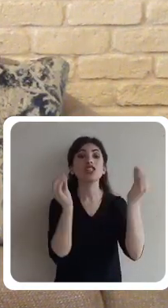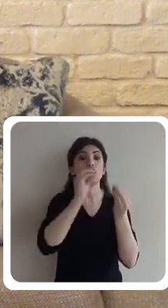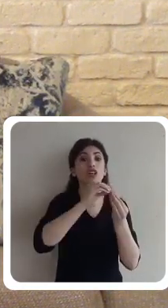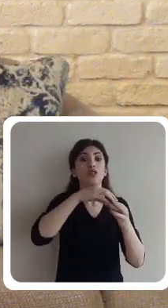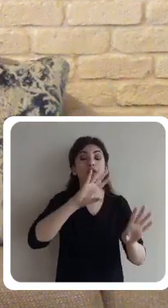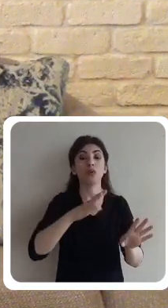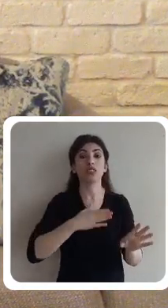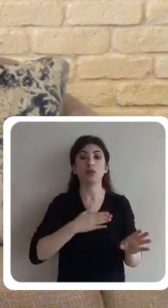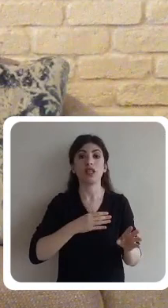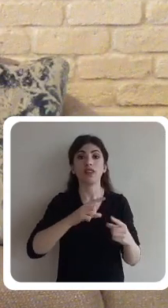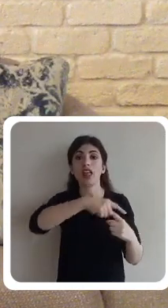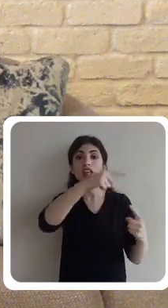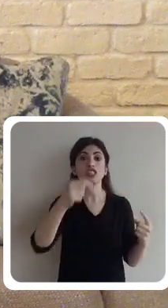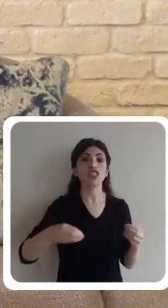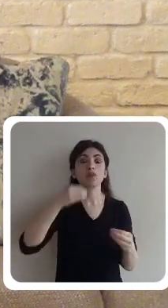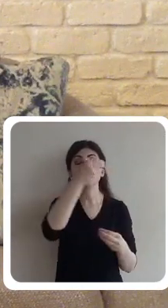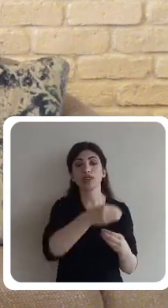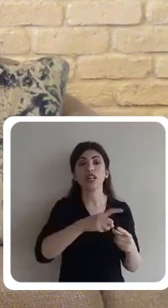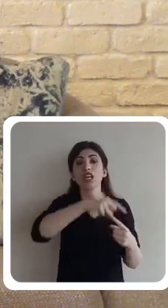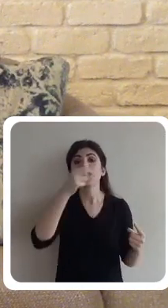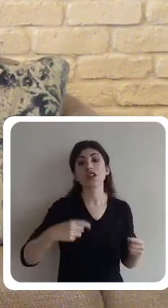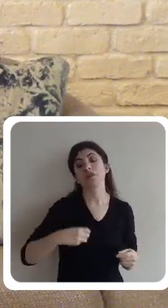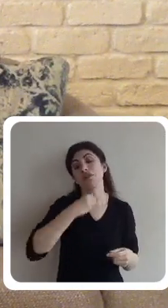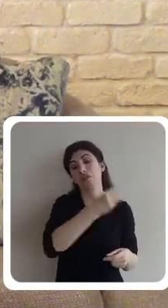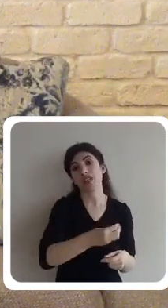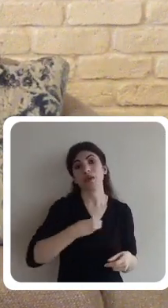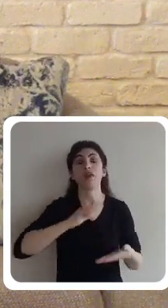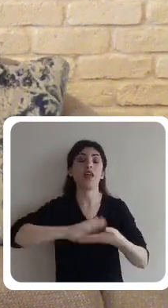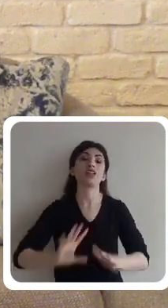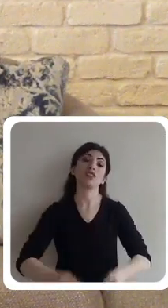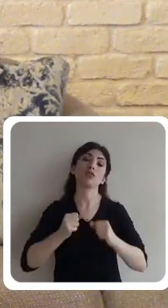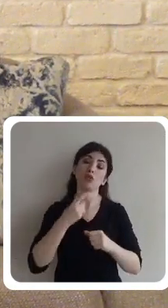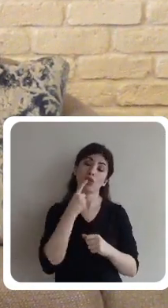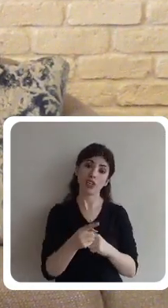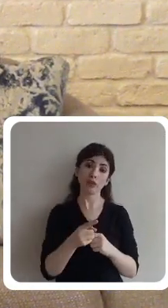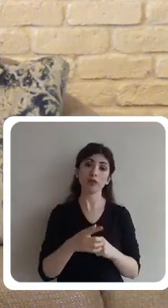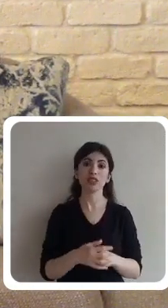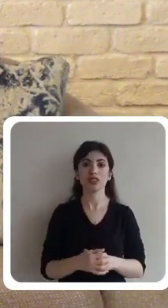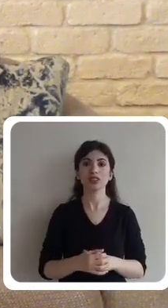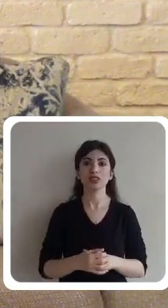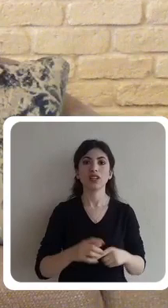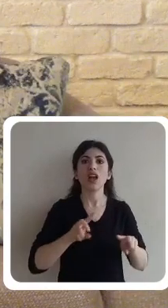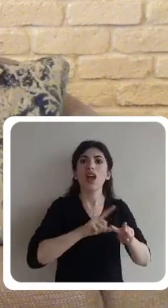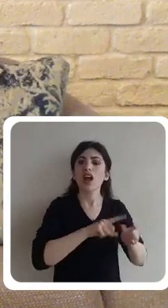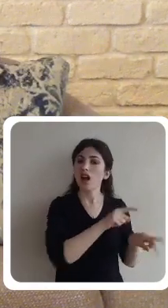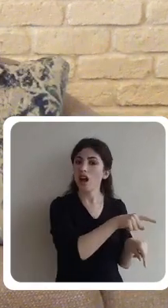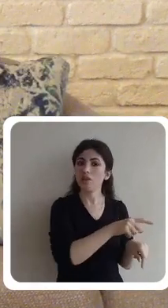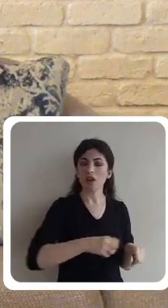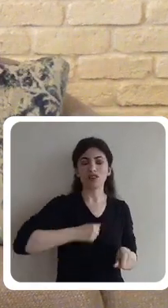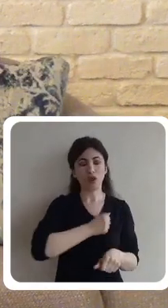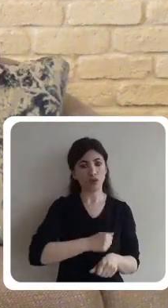konmazsa çalı da bana çırpı verir. E çırpı verirse ben de arkadaşımı kurtarabilirim.